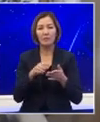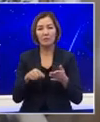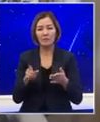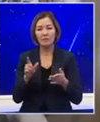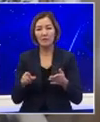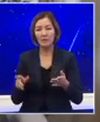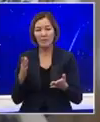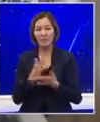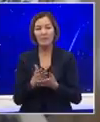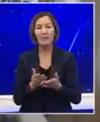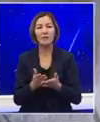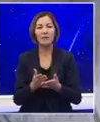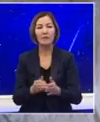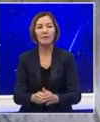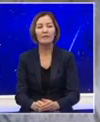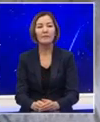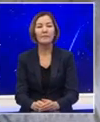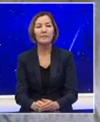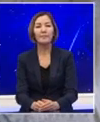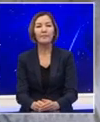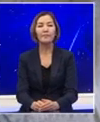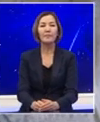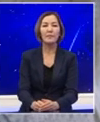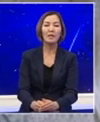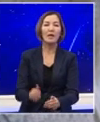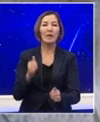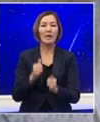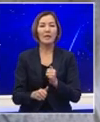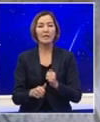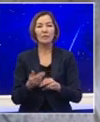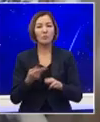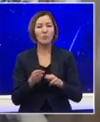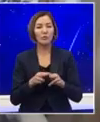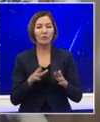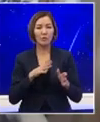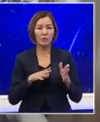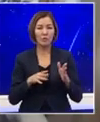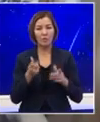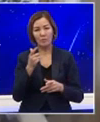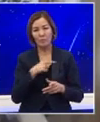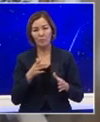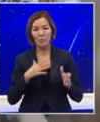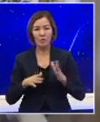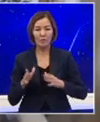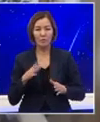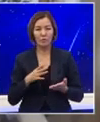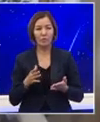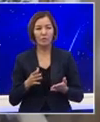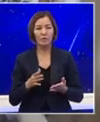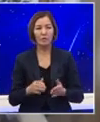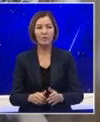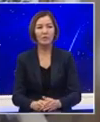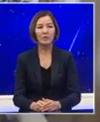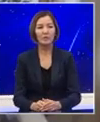бар, өшірді мен мынан шығарым деп. Сөйтіп өзінше, әркім өзінше қуанып жүр енді. Әрине қуаныштары